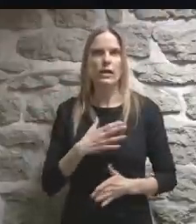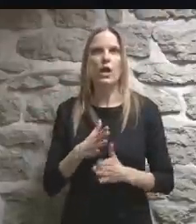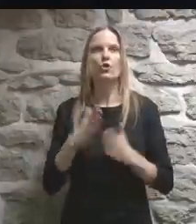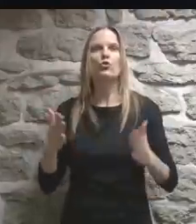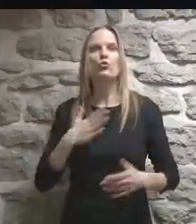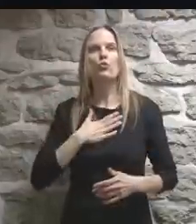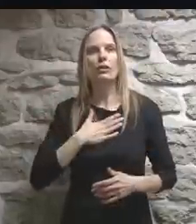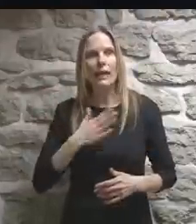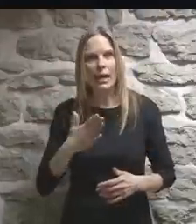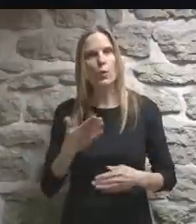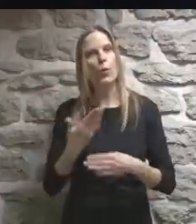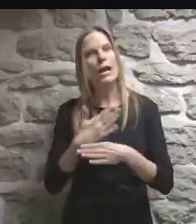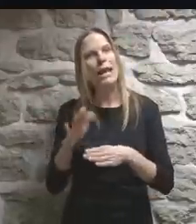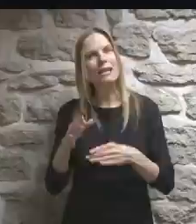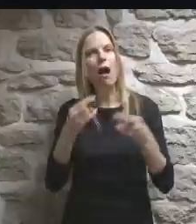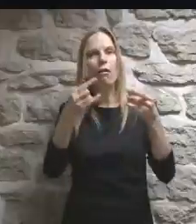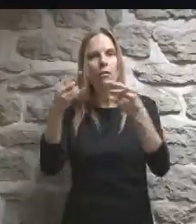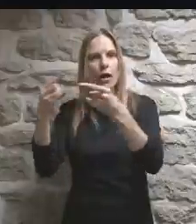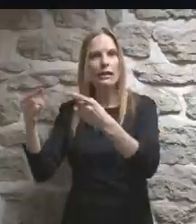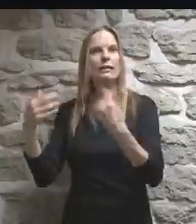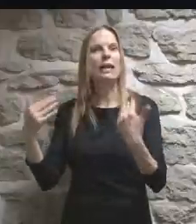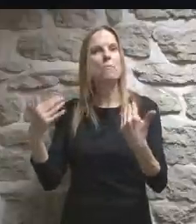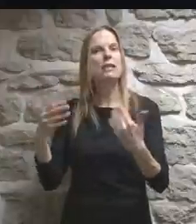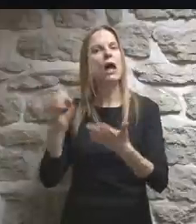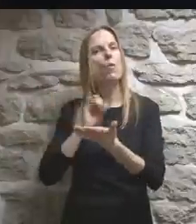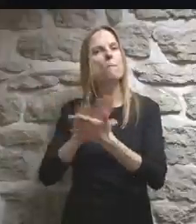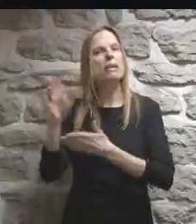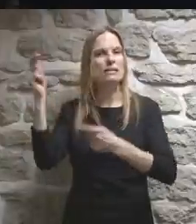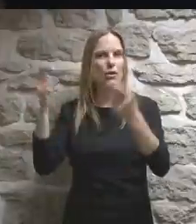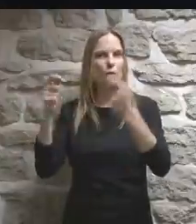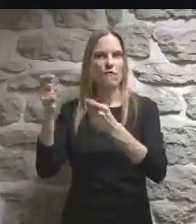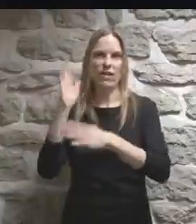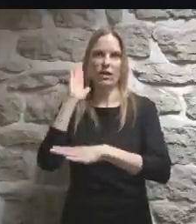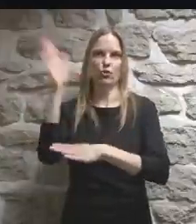tänu erakanalitele, kes praegust pressikonverentsiga otse üle kannavad.